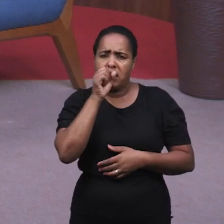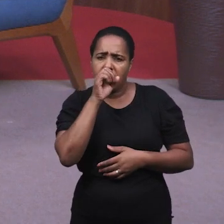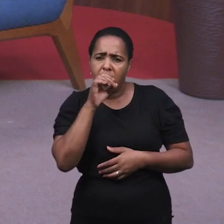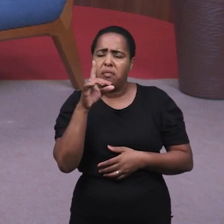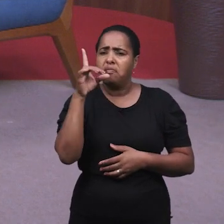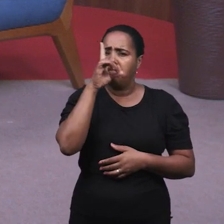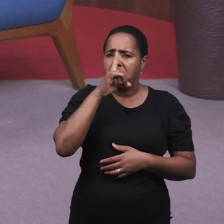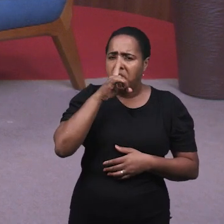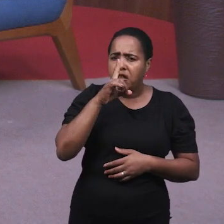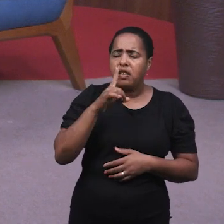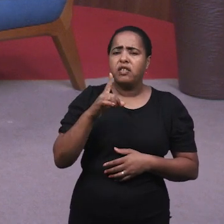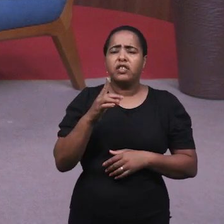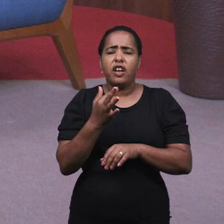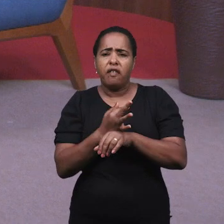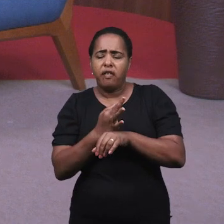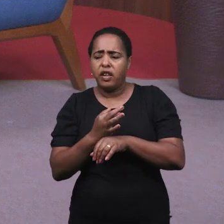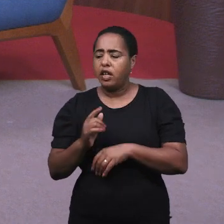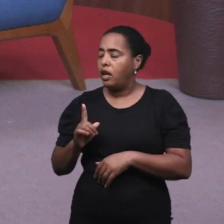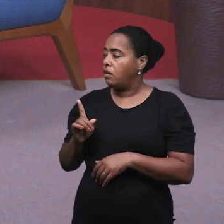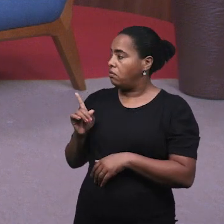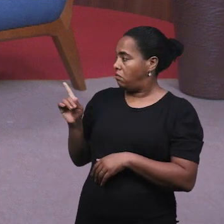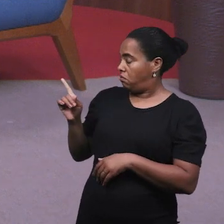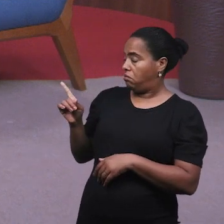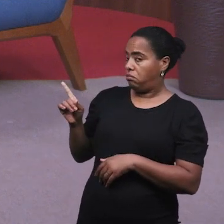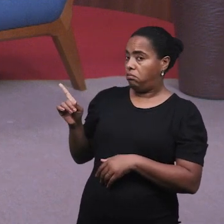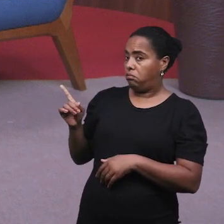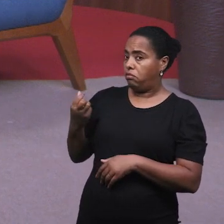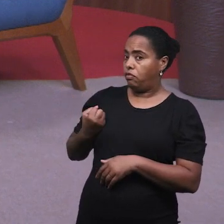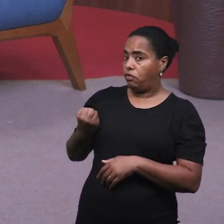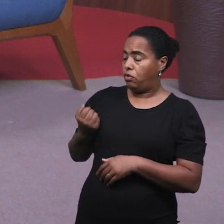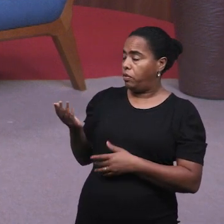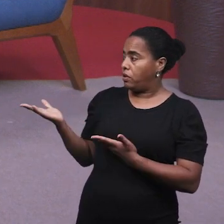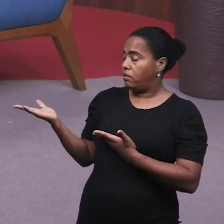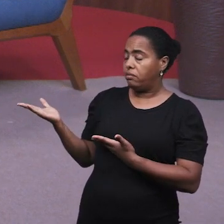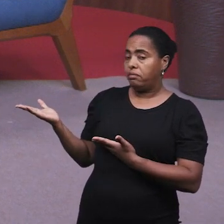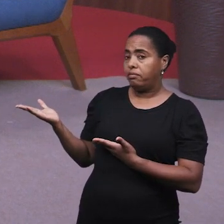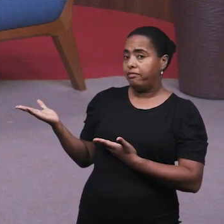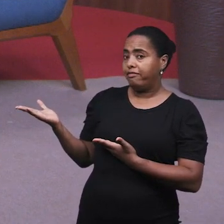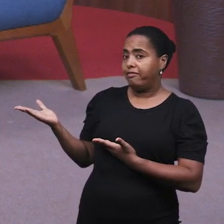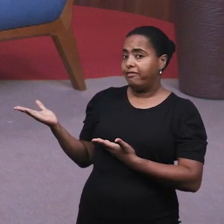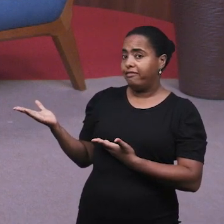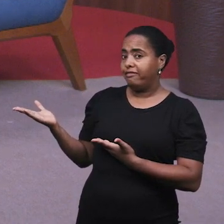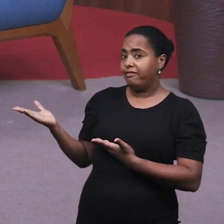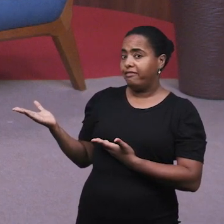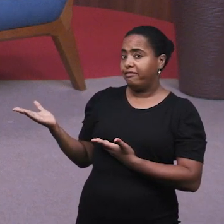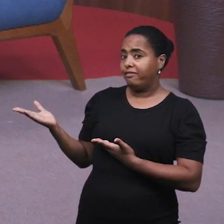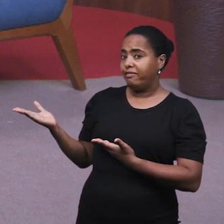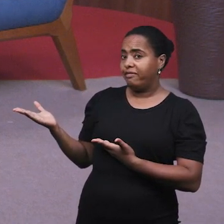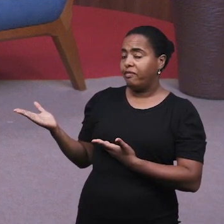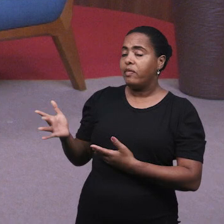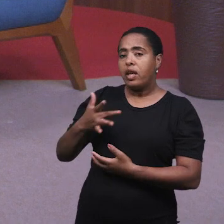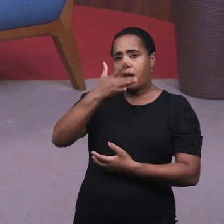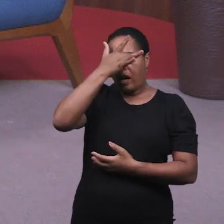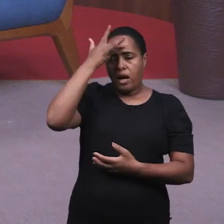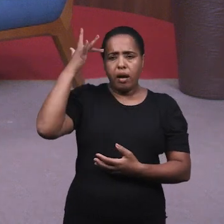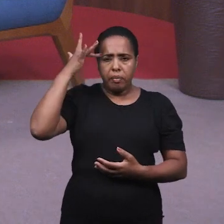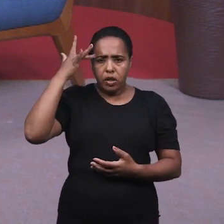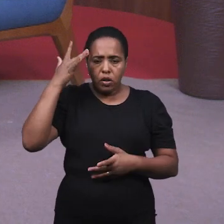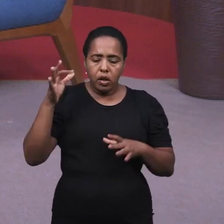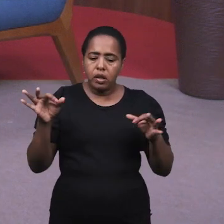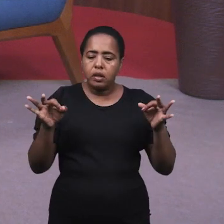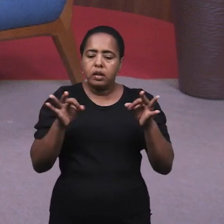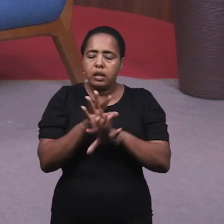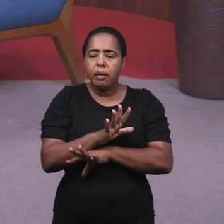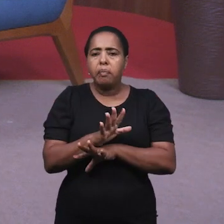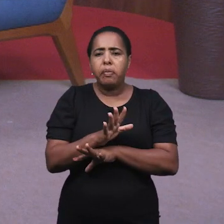la semaine, samedi, dimanche et jour férié. Il suffit d'appeler son numéro 0800 707 376. La personne qui va